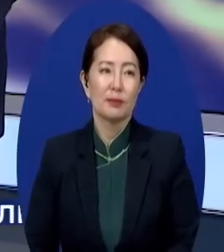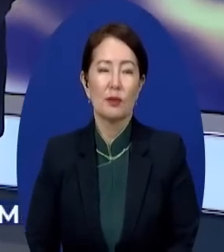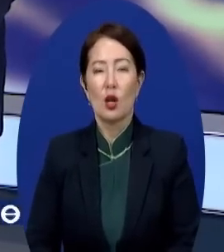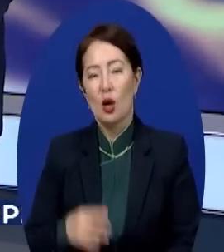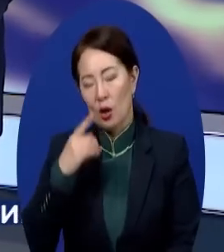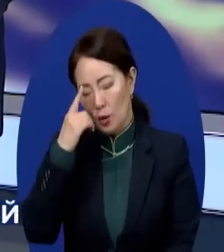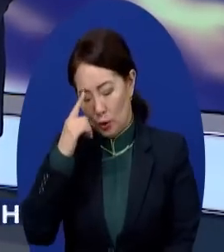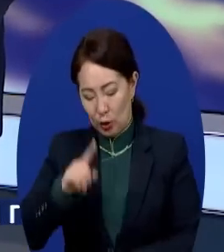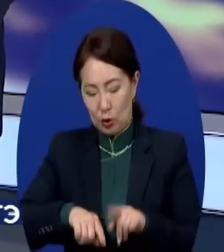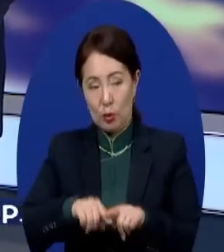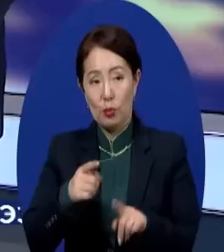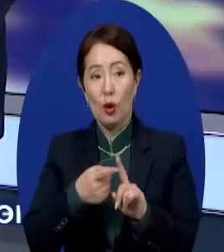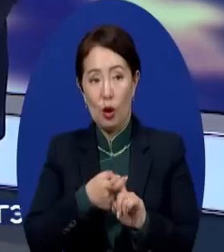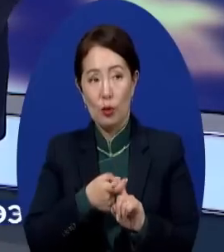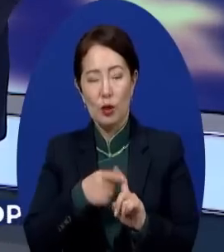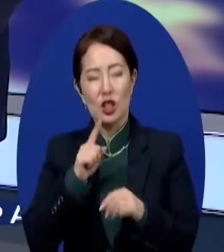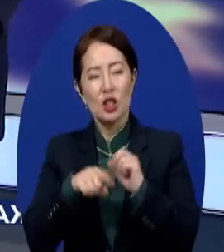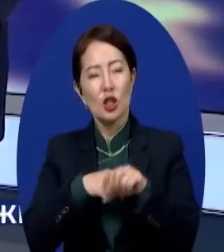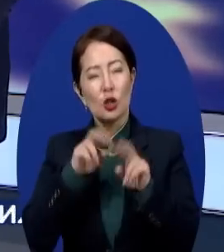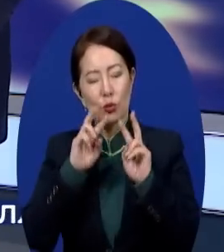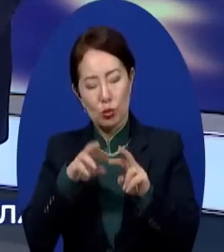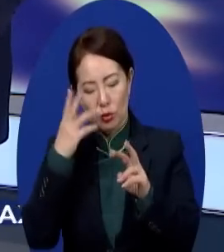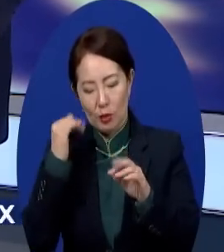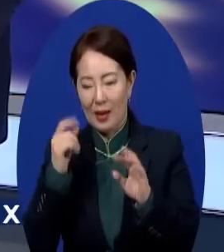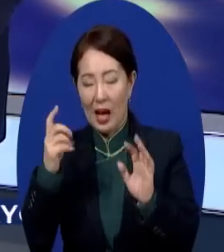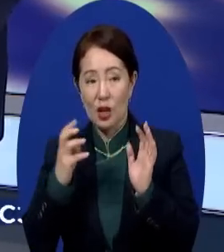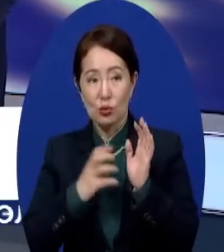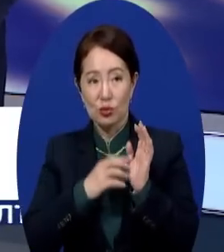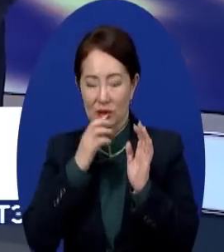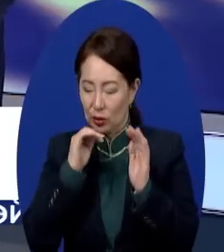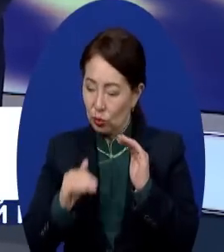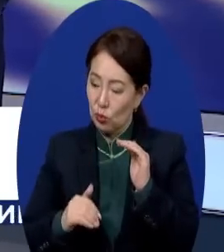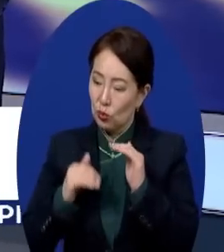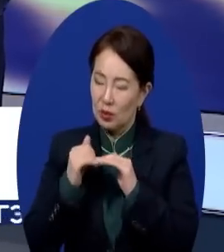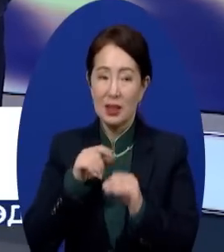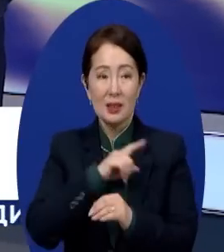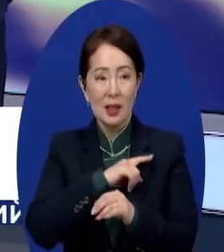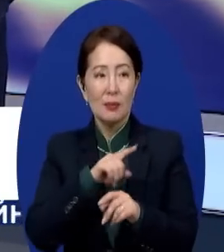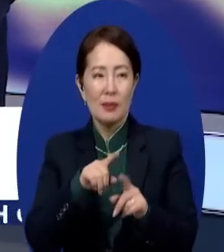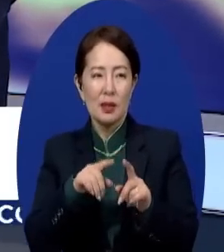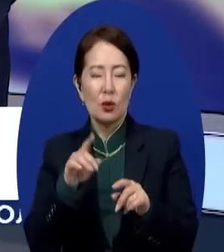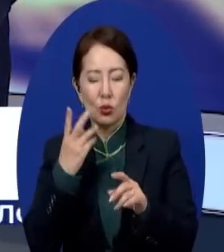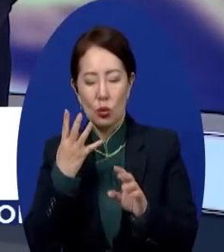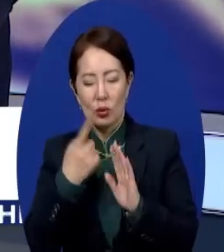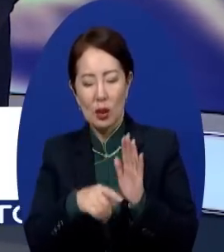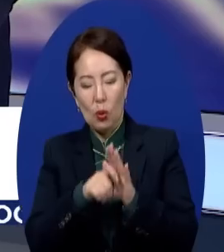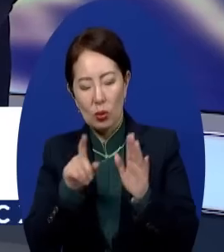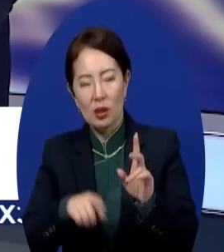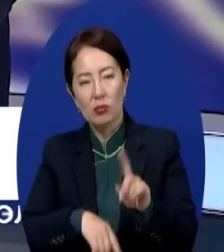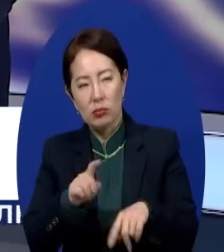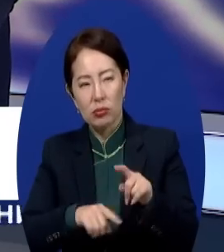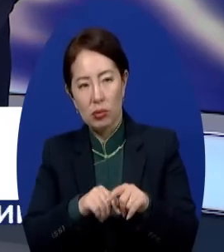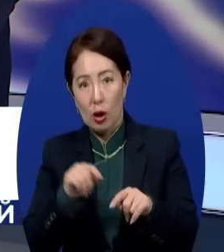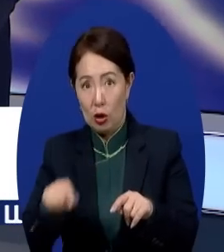Монголын хөлбөмбөгийн холбооноос жил бүр зохион байгуулдаг 19 хүртэлх насны буцаалын лигийн тэмцээн 4 сар гаруй хугацаанд үргэлжилж өнөөдөр өндөрлөлөө. Энэ